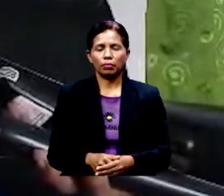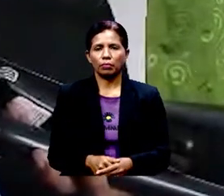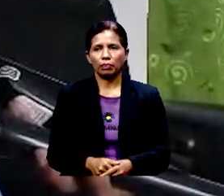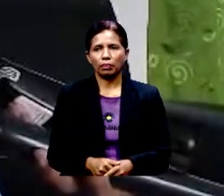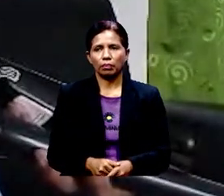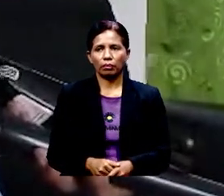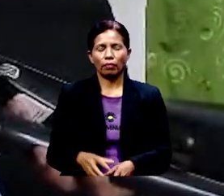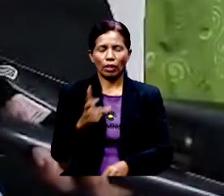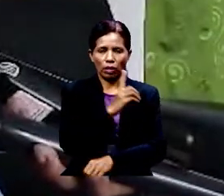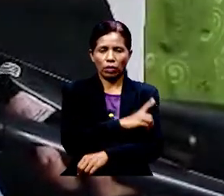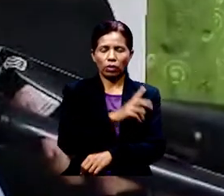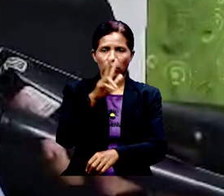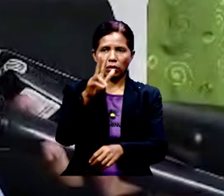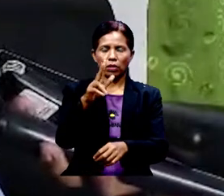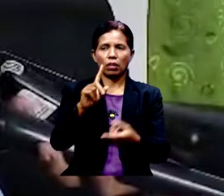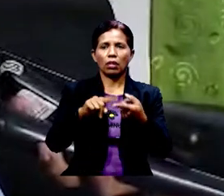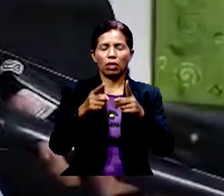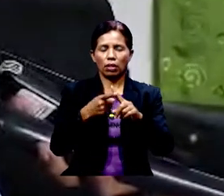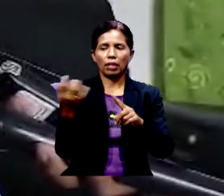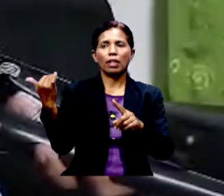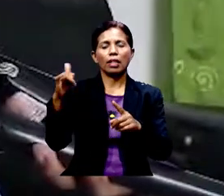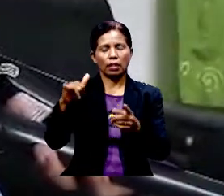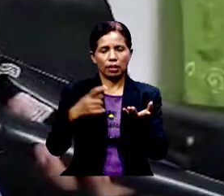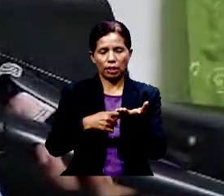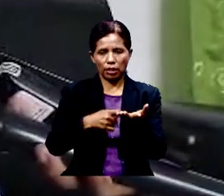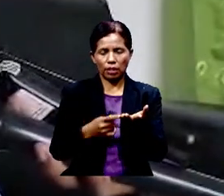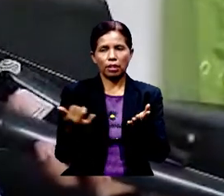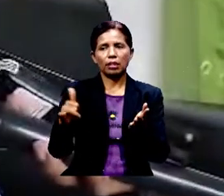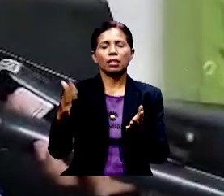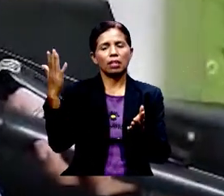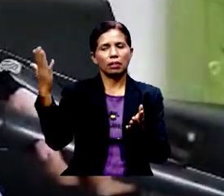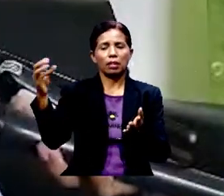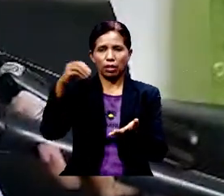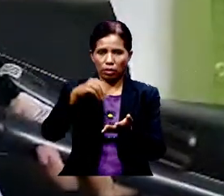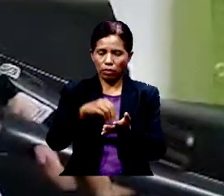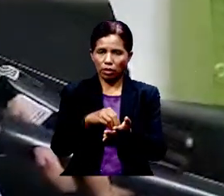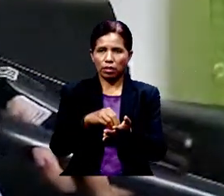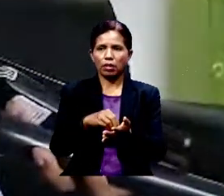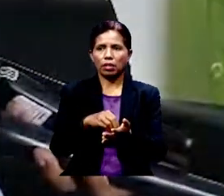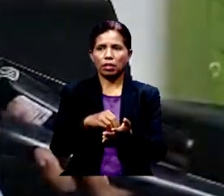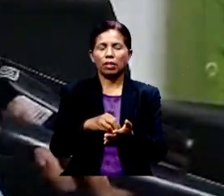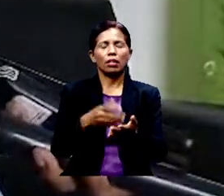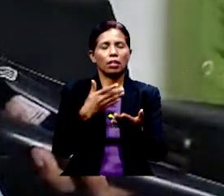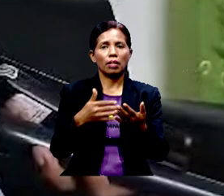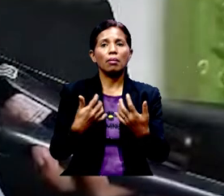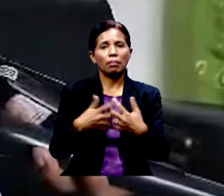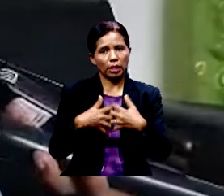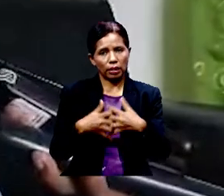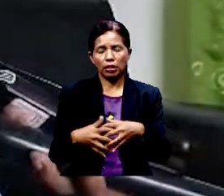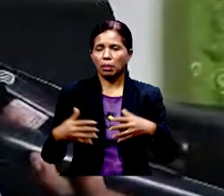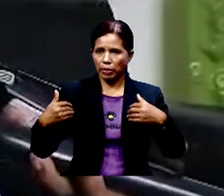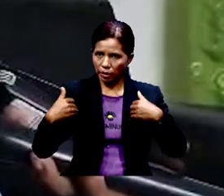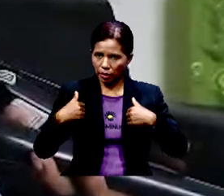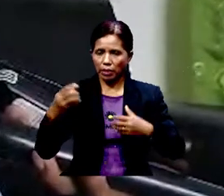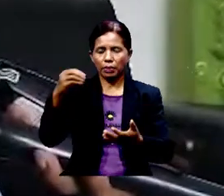Ah, Loran Tolida. Nebe kolega teknik sirenova, tau duni reagente nebe ia, o makina sel seluk nye ia, at